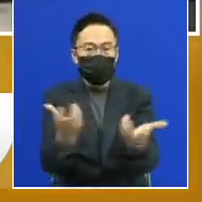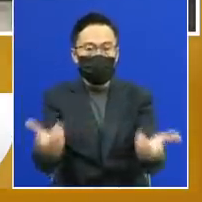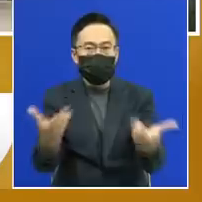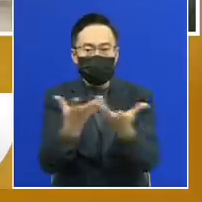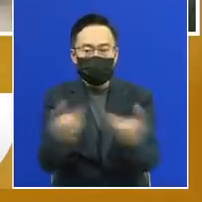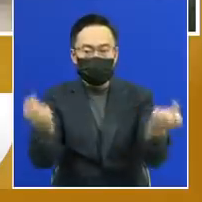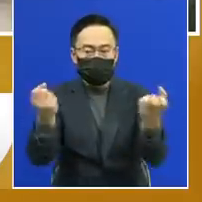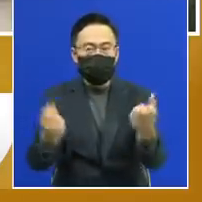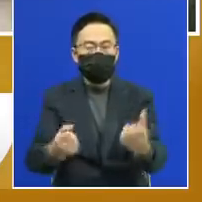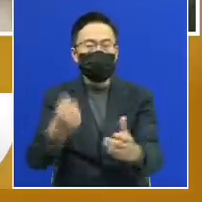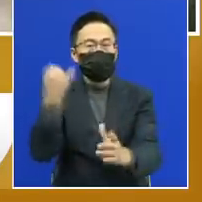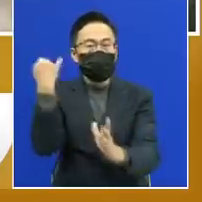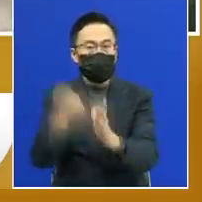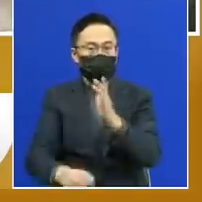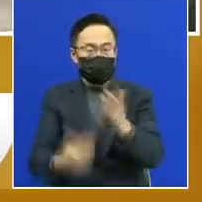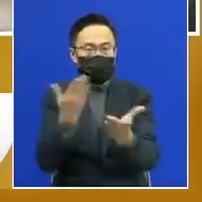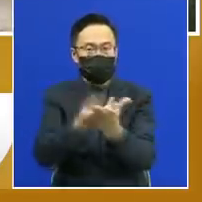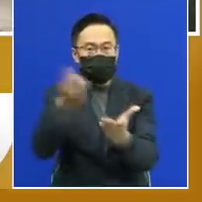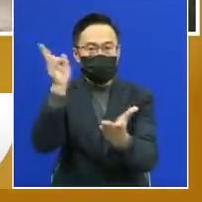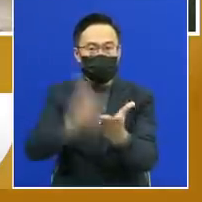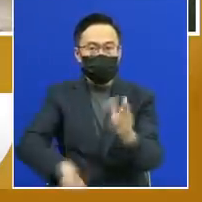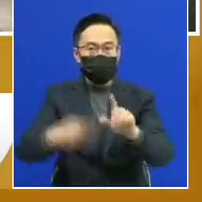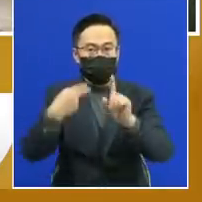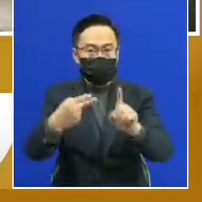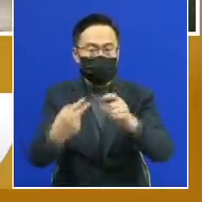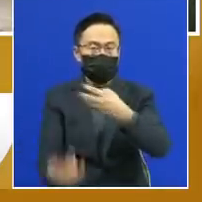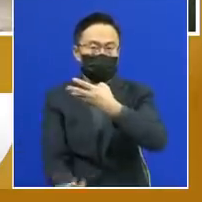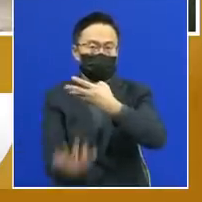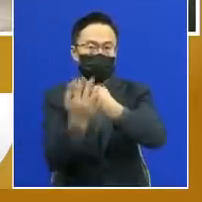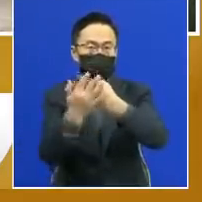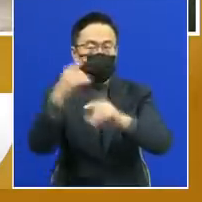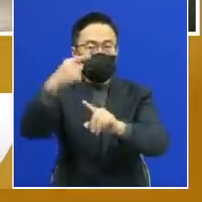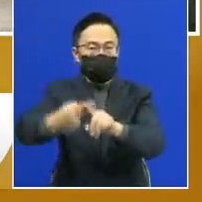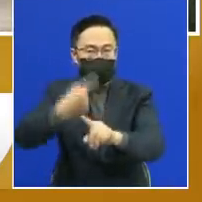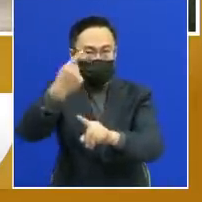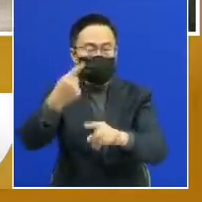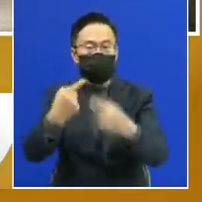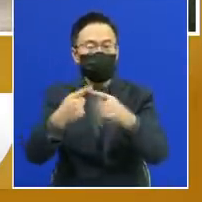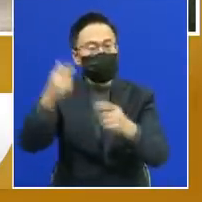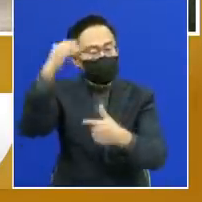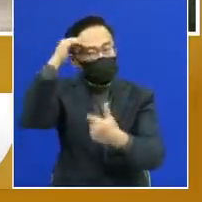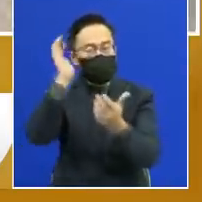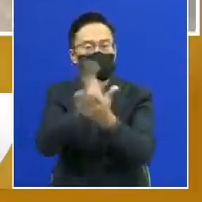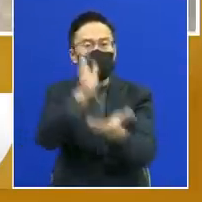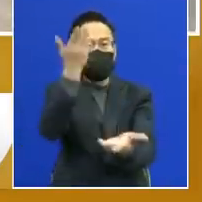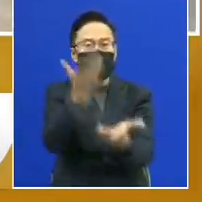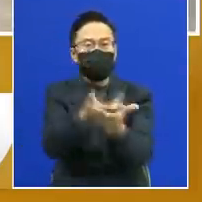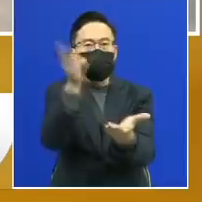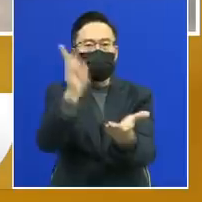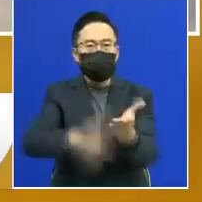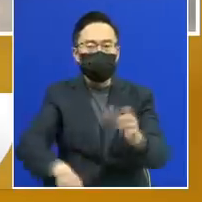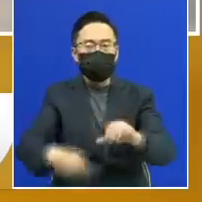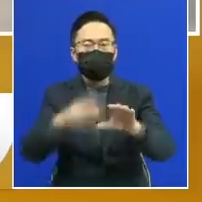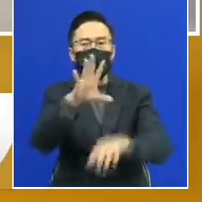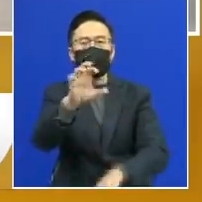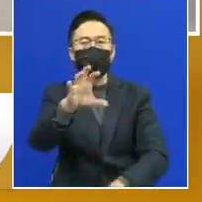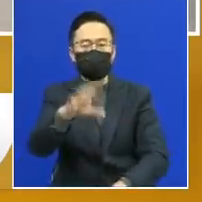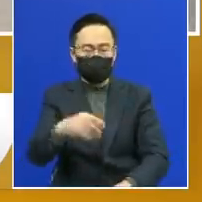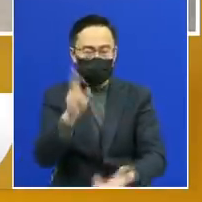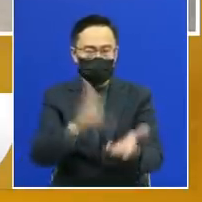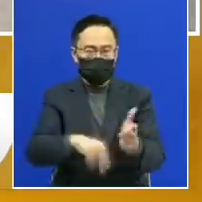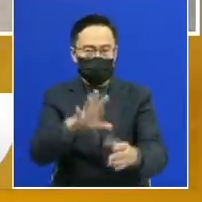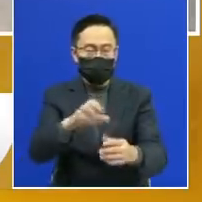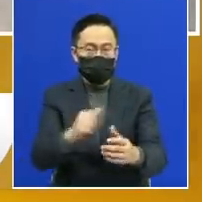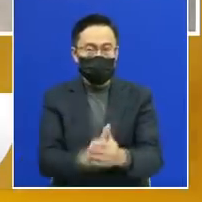ทษจำคุกไม่เกิน1เดือนปรับไม่เกิน10,000แต่ว่าตำรวจเนี่ยก็ปรับไปเพียงแค่500บาทแต่ว่าหลังจากนั้นเนี่ยเจ้าของร